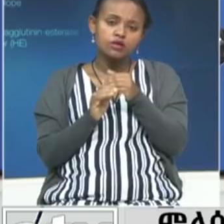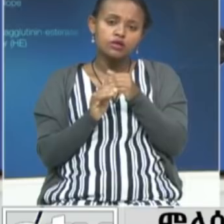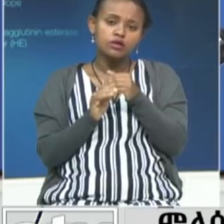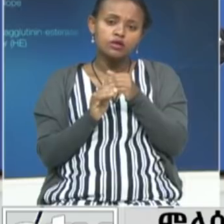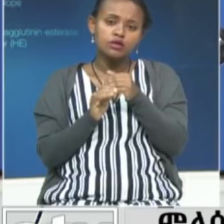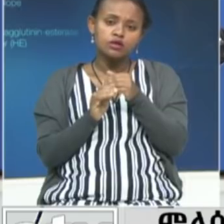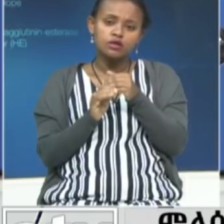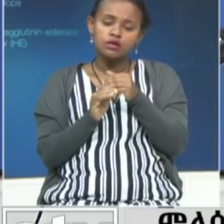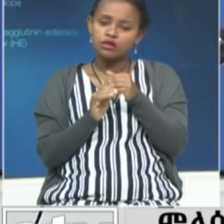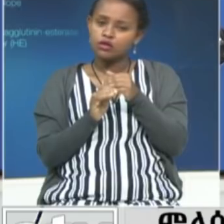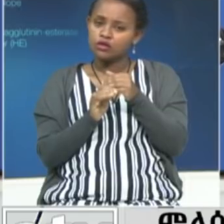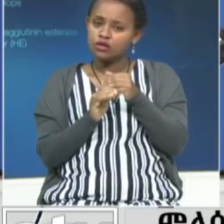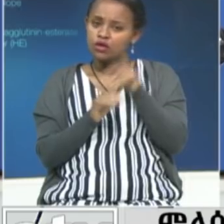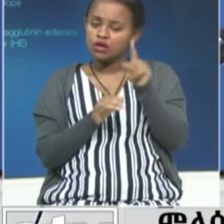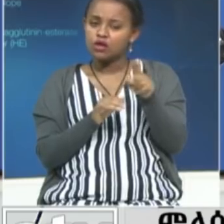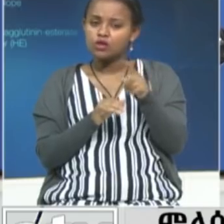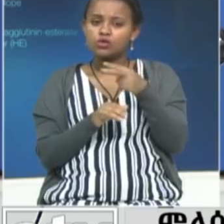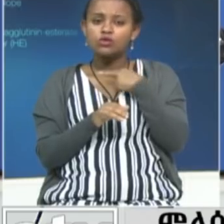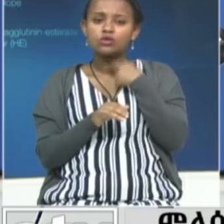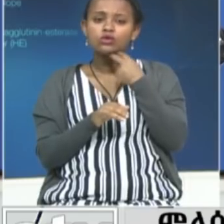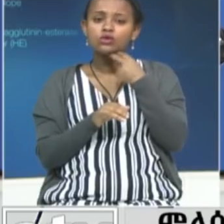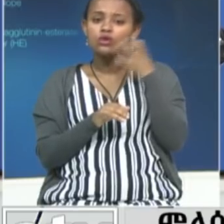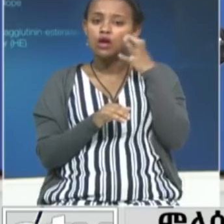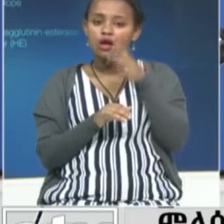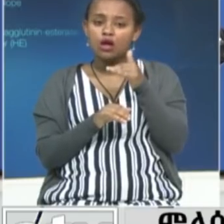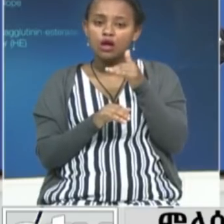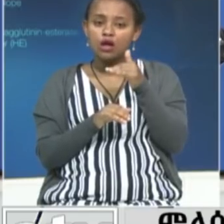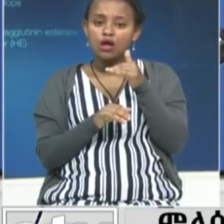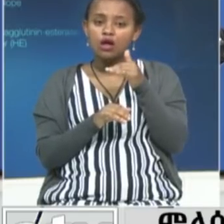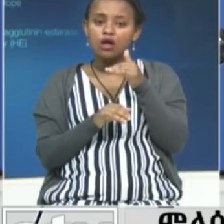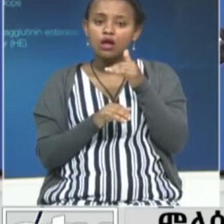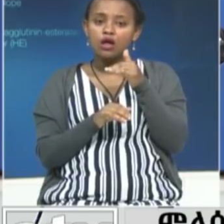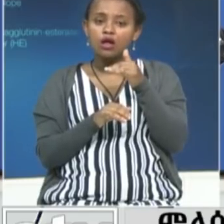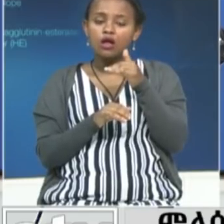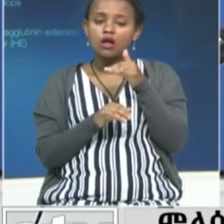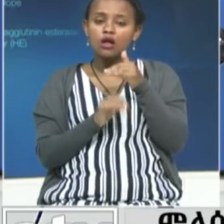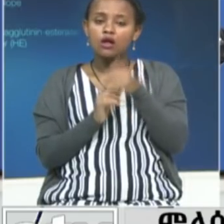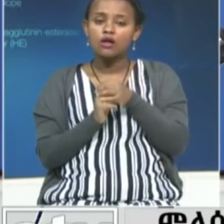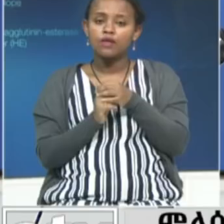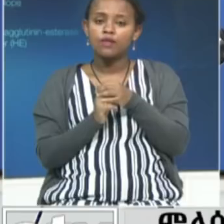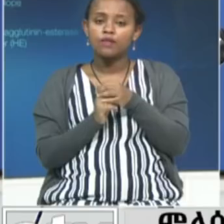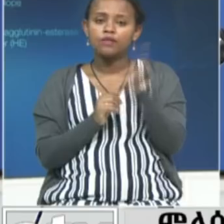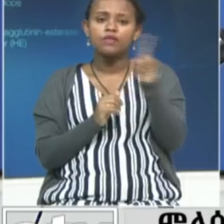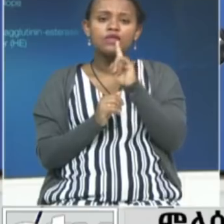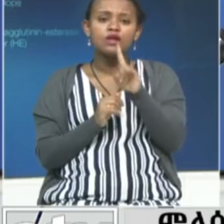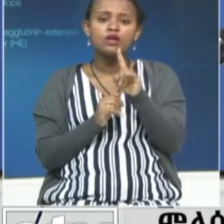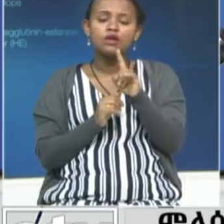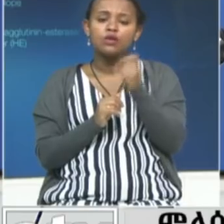እነሱ ድምጻቸው አይሰማ ወይ አይናቸው አይጠቅ ምንድን ነው ይሄ